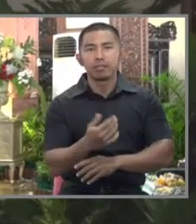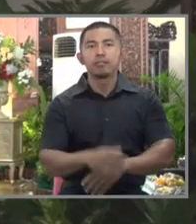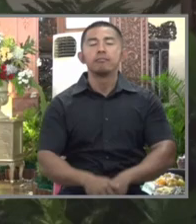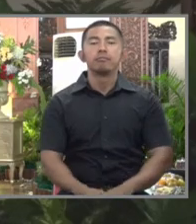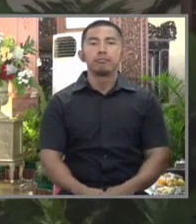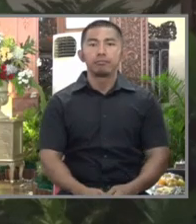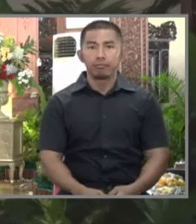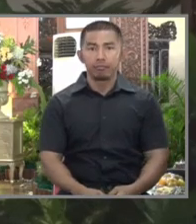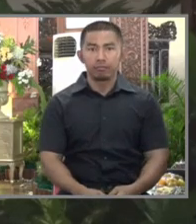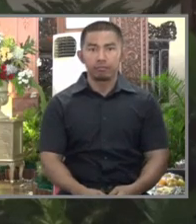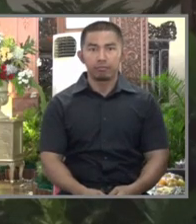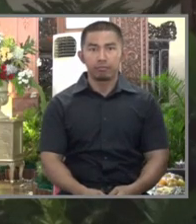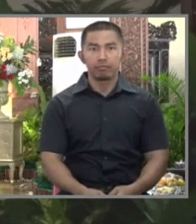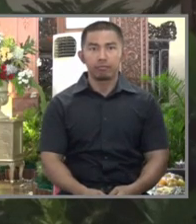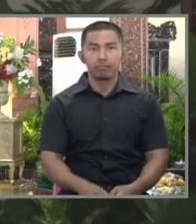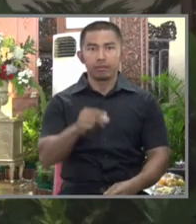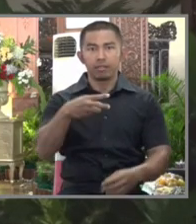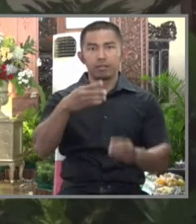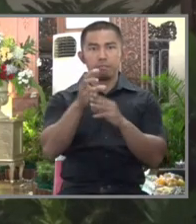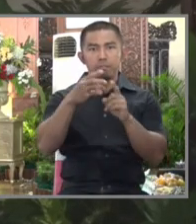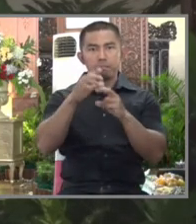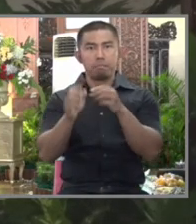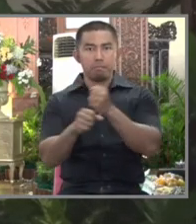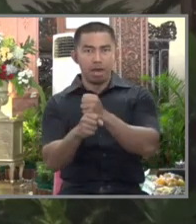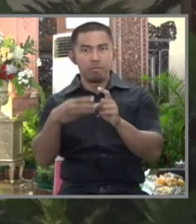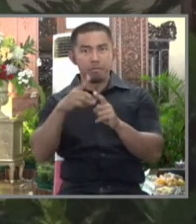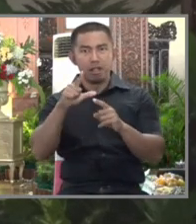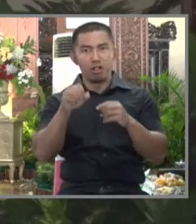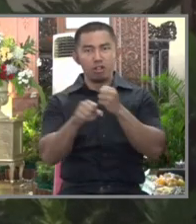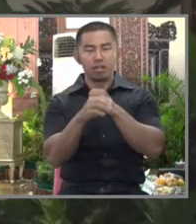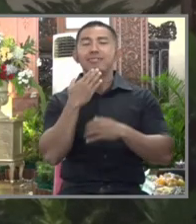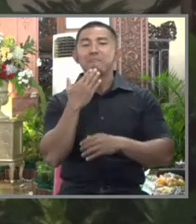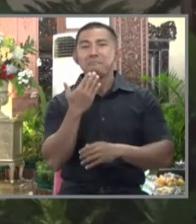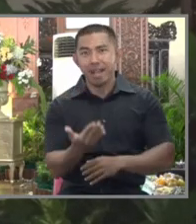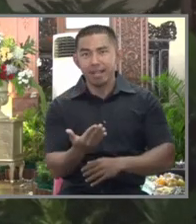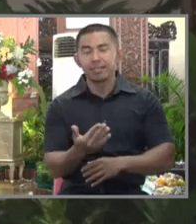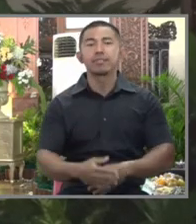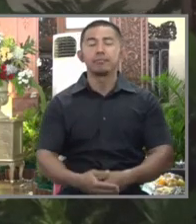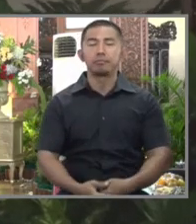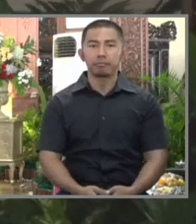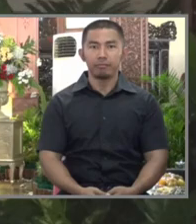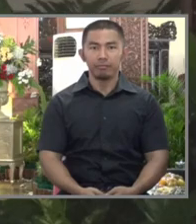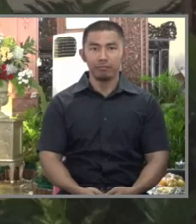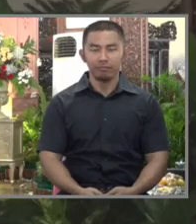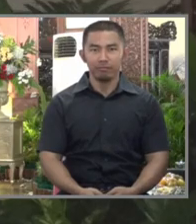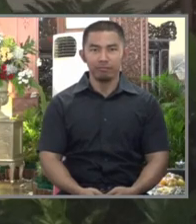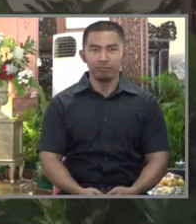Bupati Rembang, Pak Bupati Blora, matur nuwun.